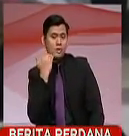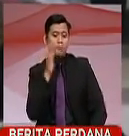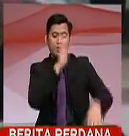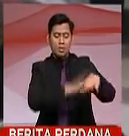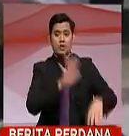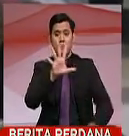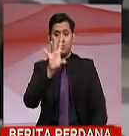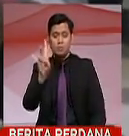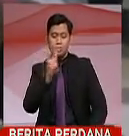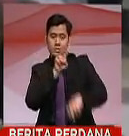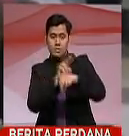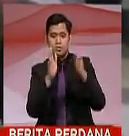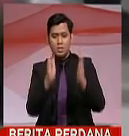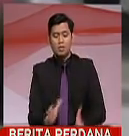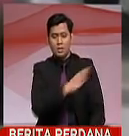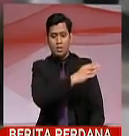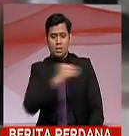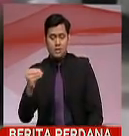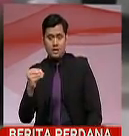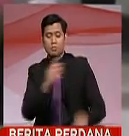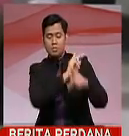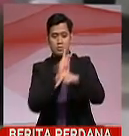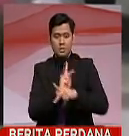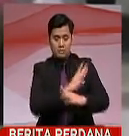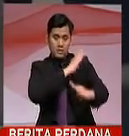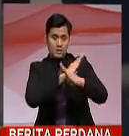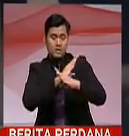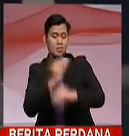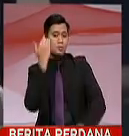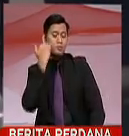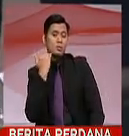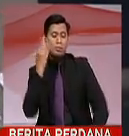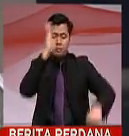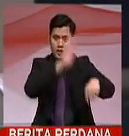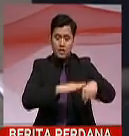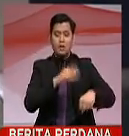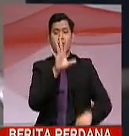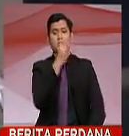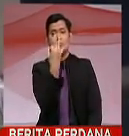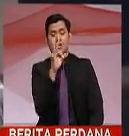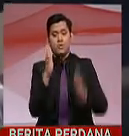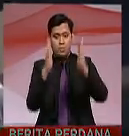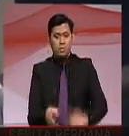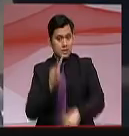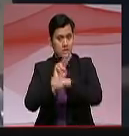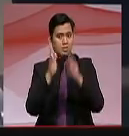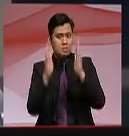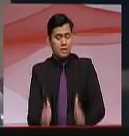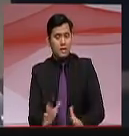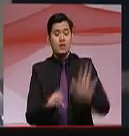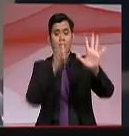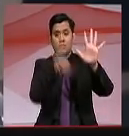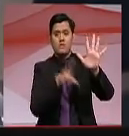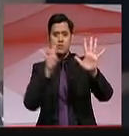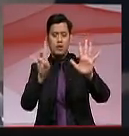57 orang saksi mereka lihat-lihat pembelaan yang diwakili oleh memanggil ceramah Islam seorang saksi pada 5 Jun